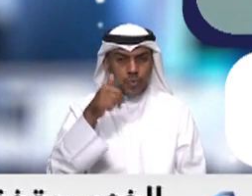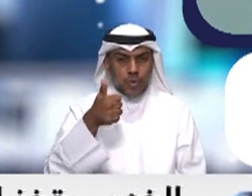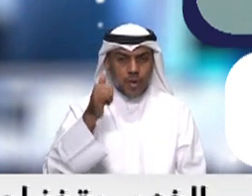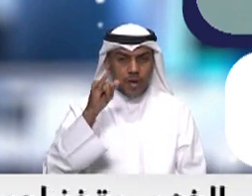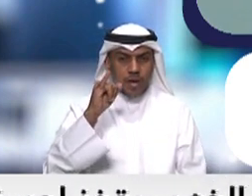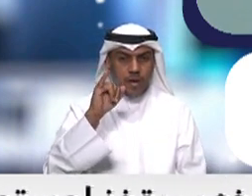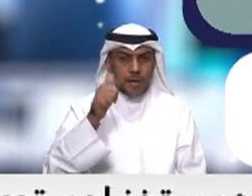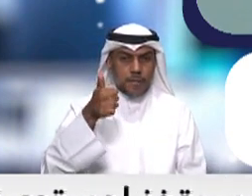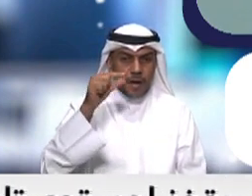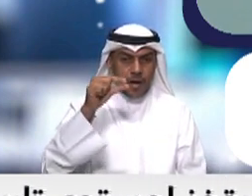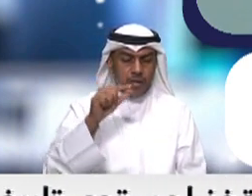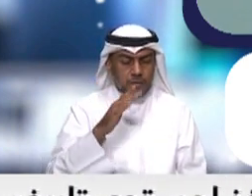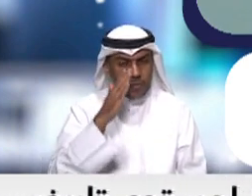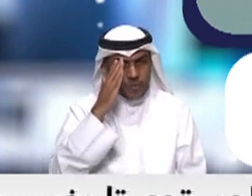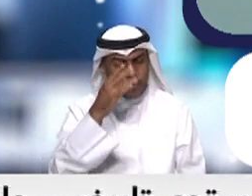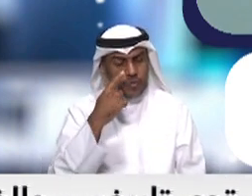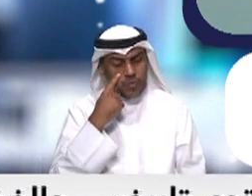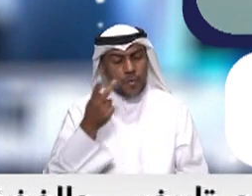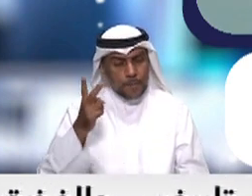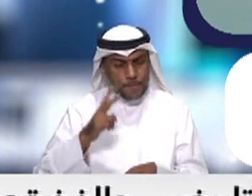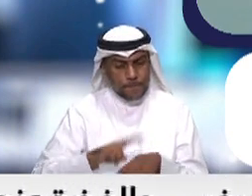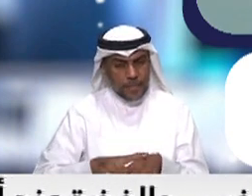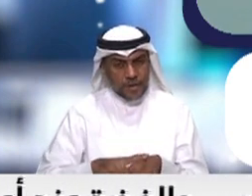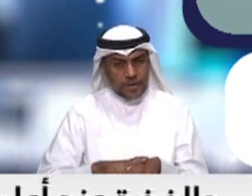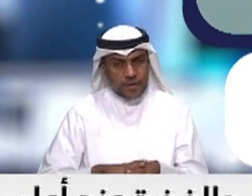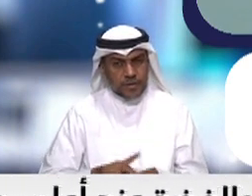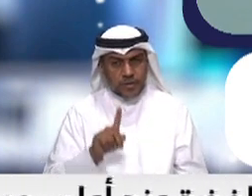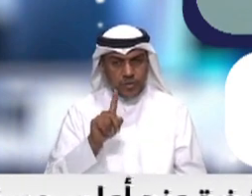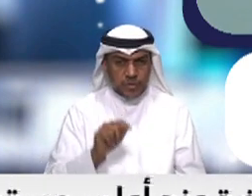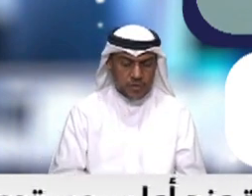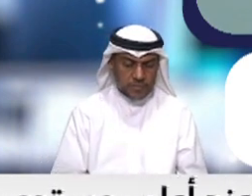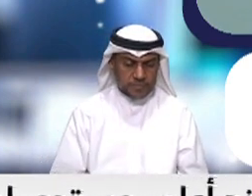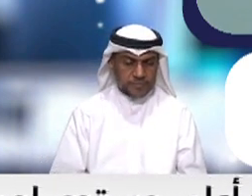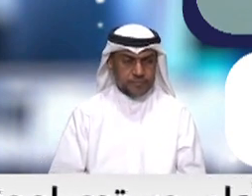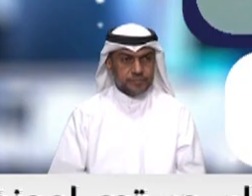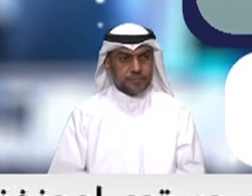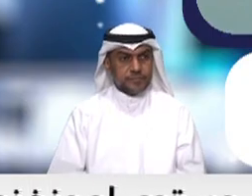مشاهدينا الكرام، دعونا نتوقف عند هذا الفاصل ولنعود من بعده بإذن الله تعالى. كونوا معنا.